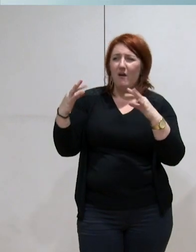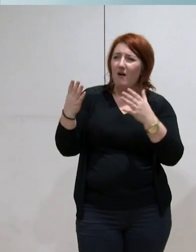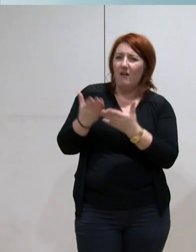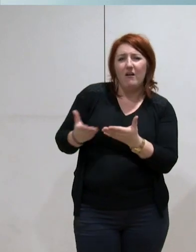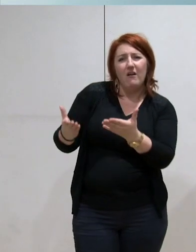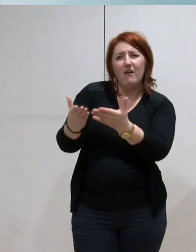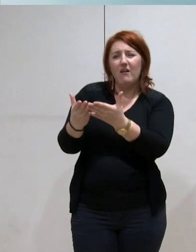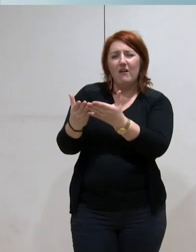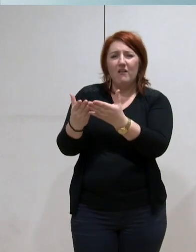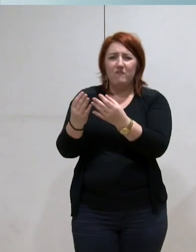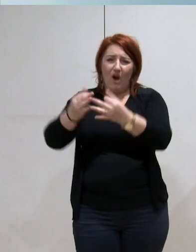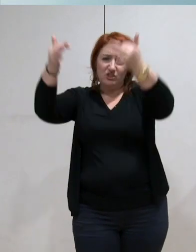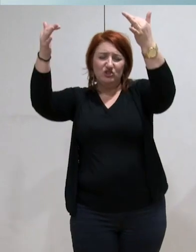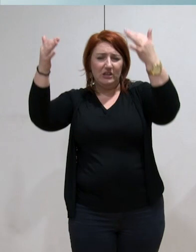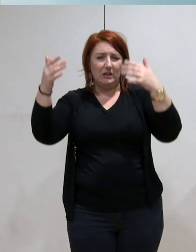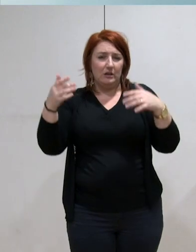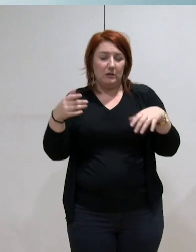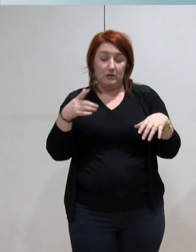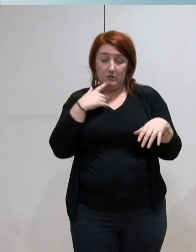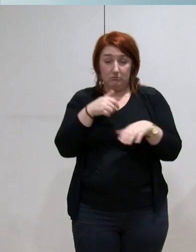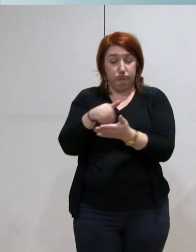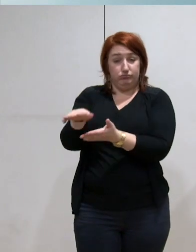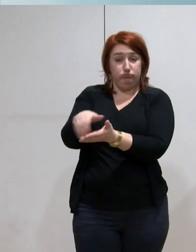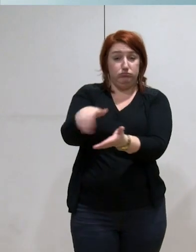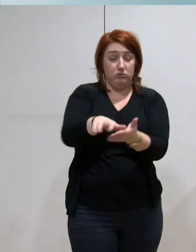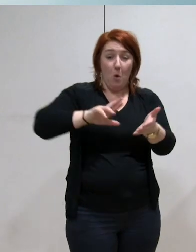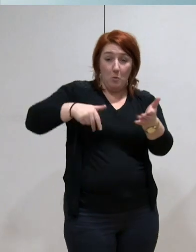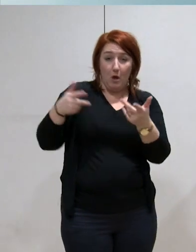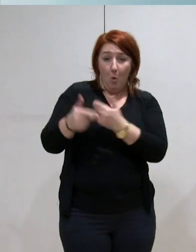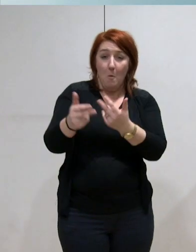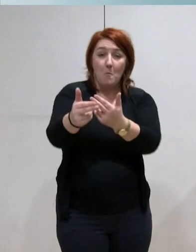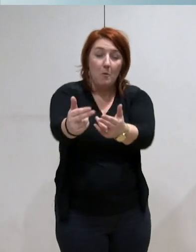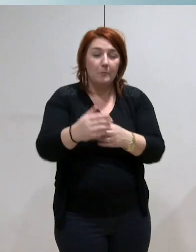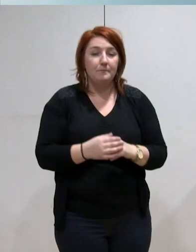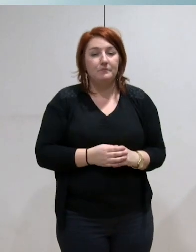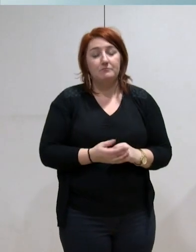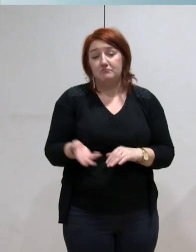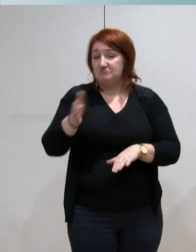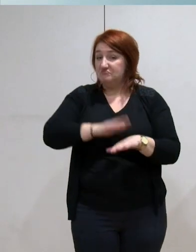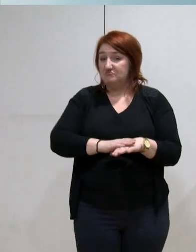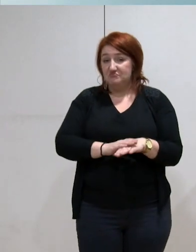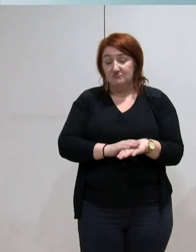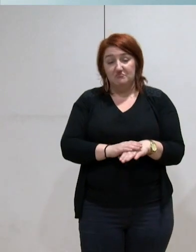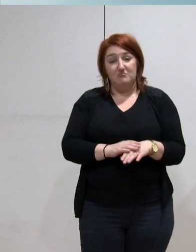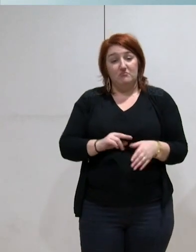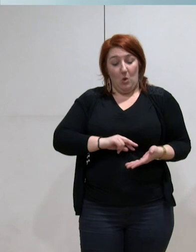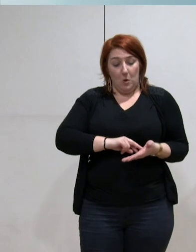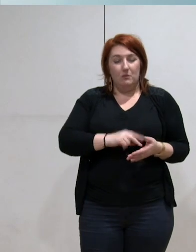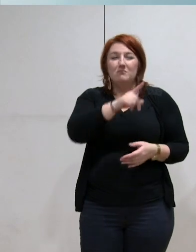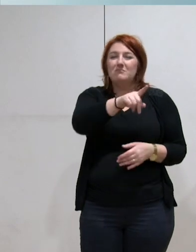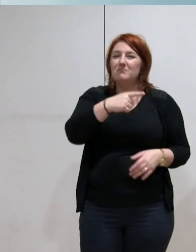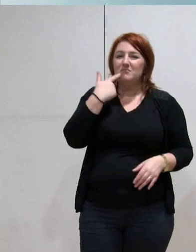fragiles en réalité il faut le dire vous amplifiez l'austérité que vous